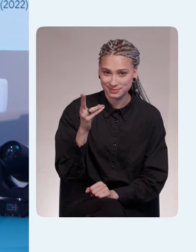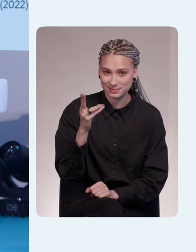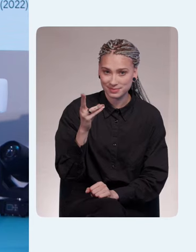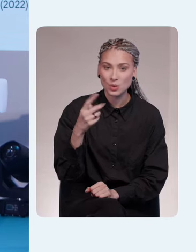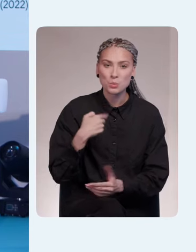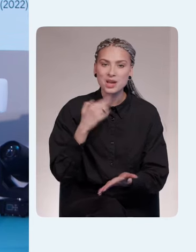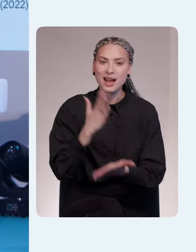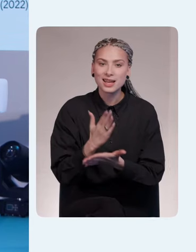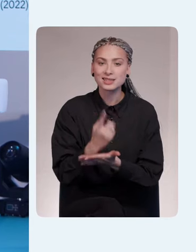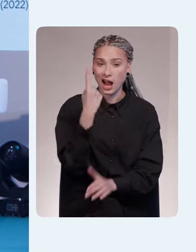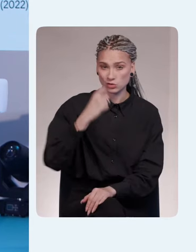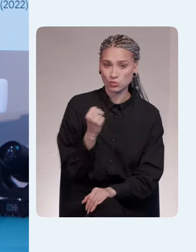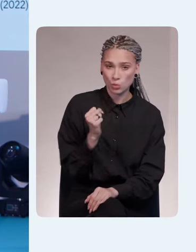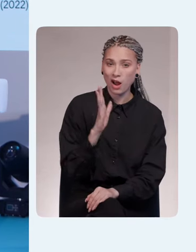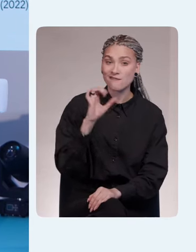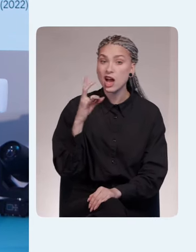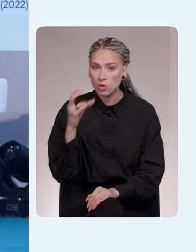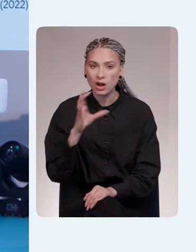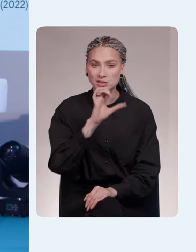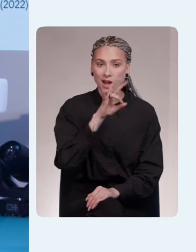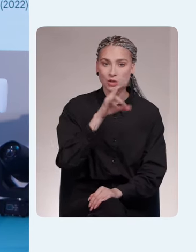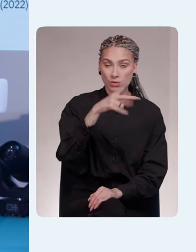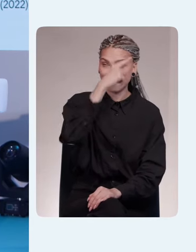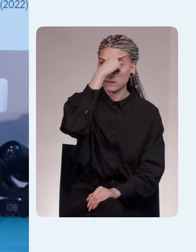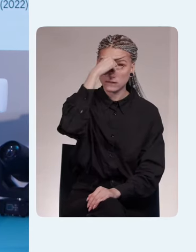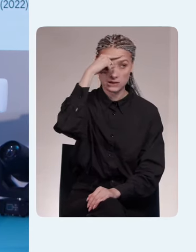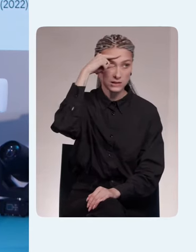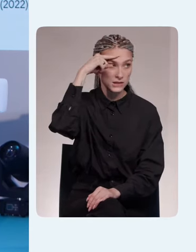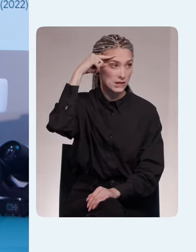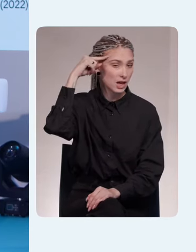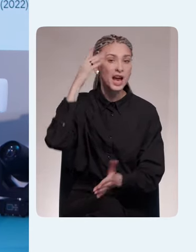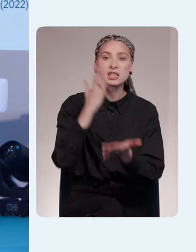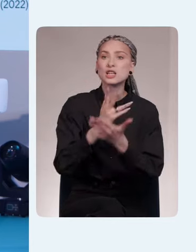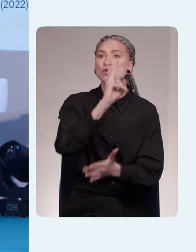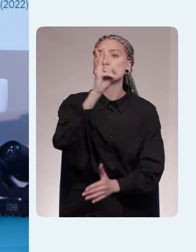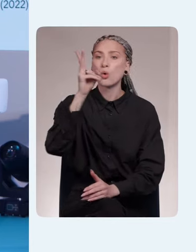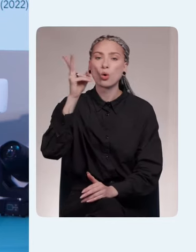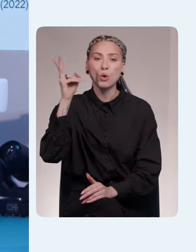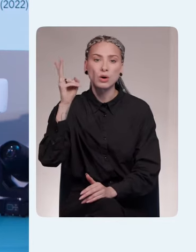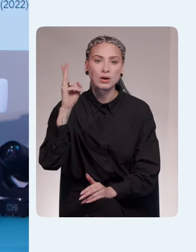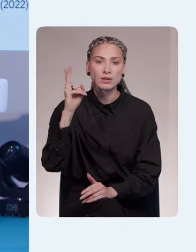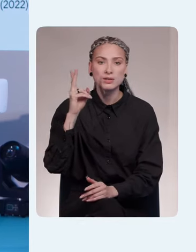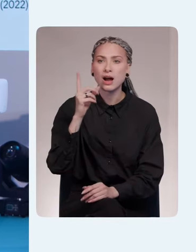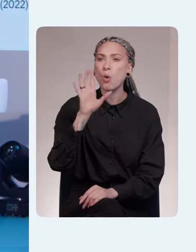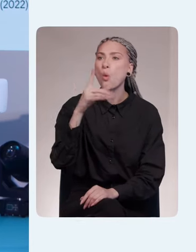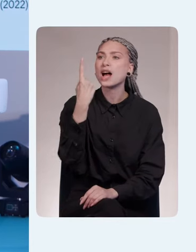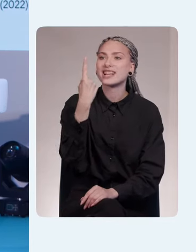У меня есть один друг Ванек, Саньков, дофига. Есть кто-нибудь в зале, кто не знает ни одного Санька?